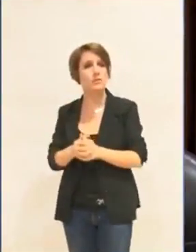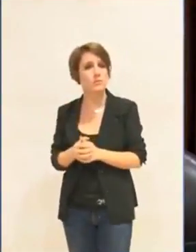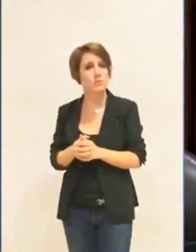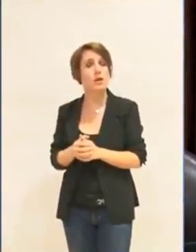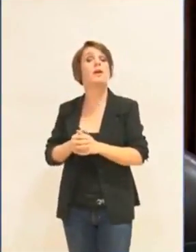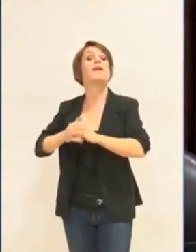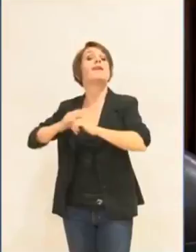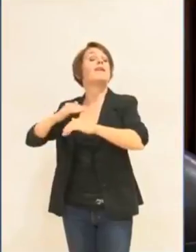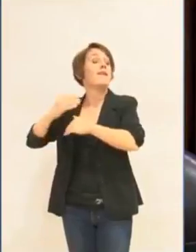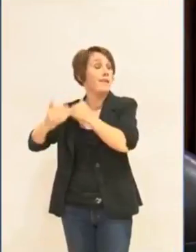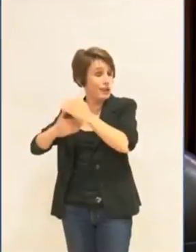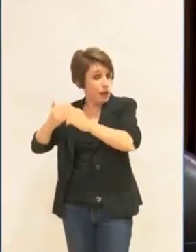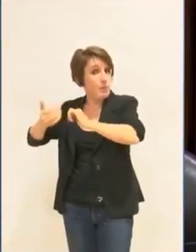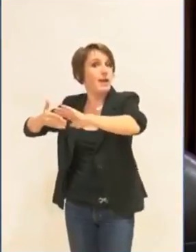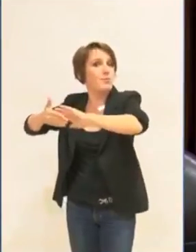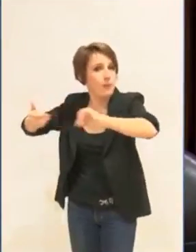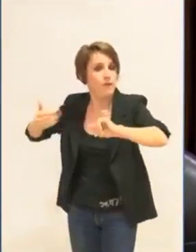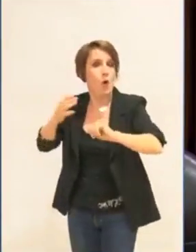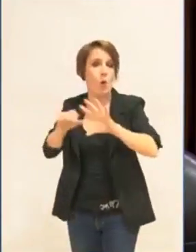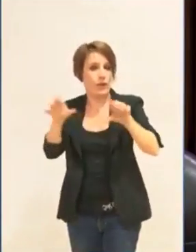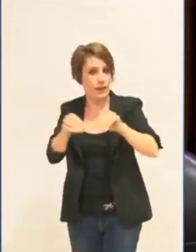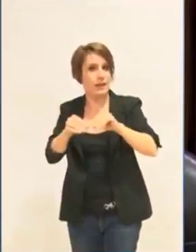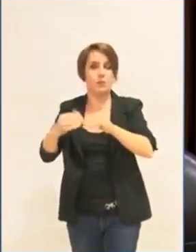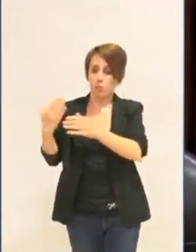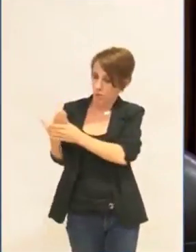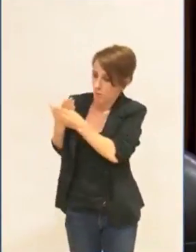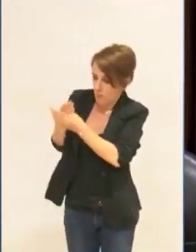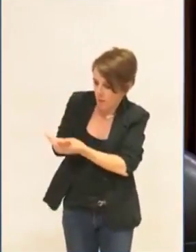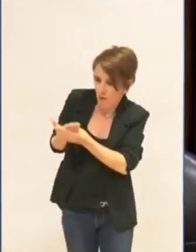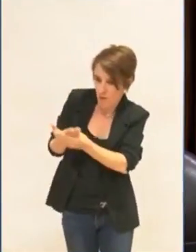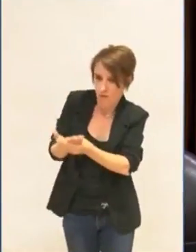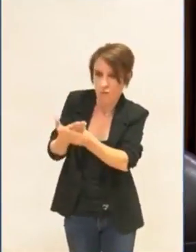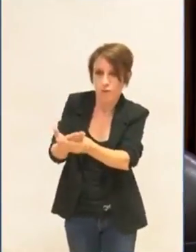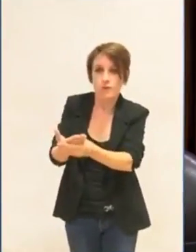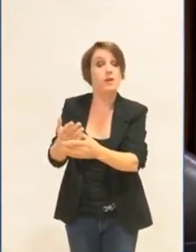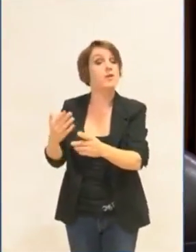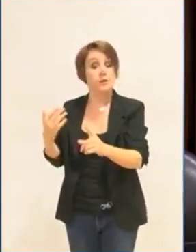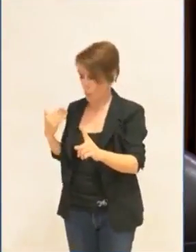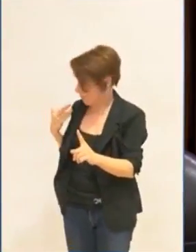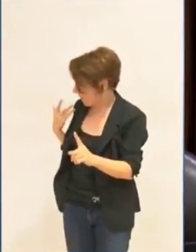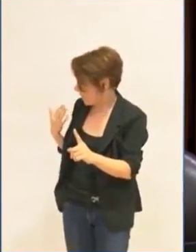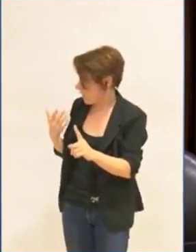succédé. Il a donné lieu à 2 difficultés.